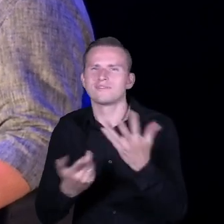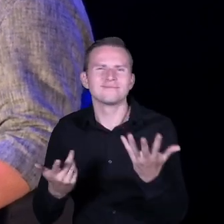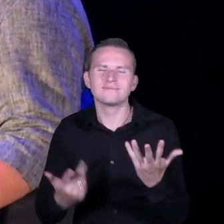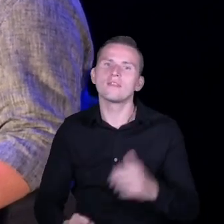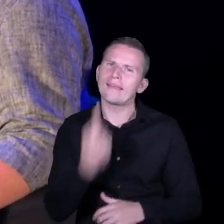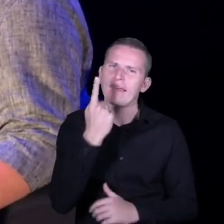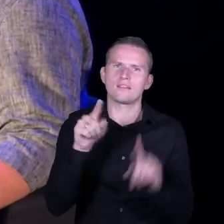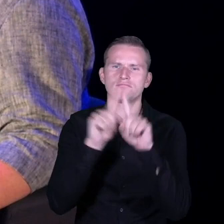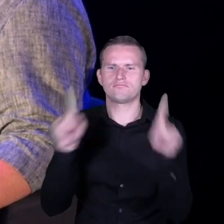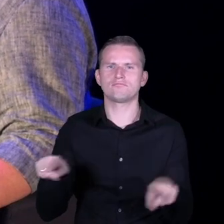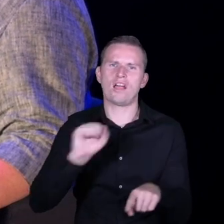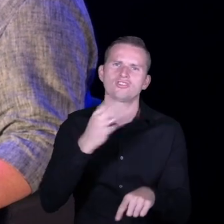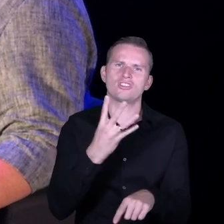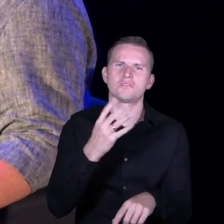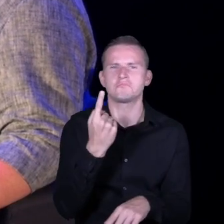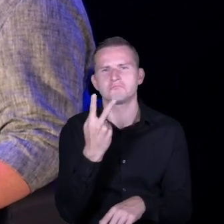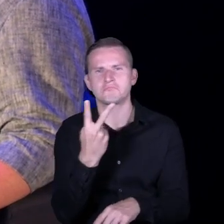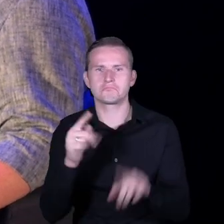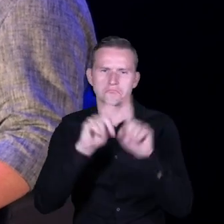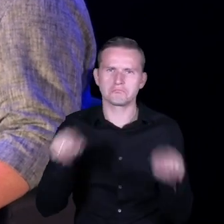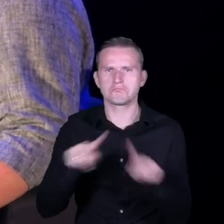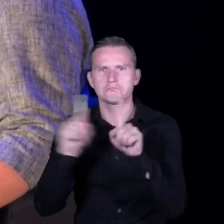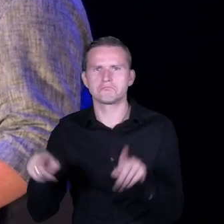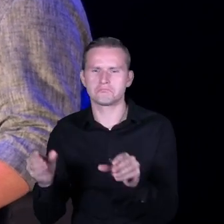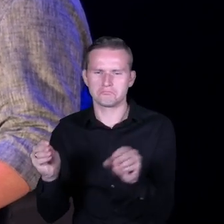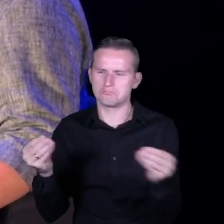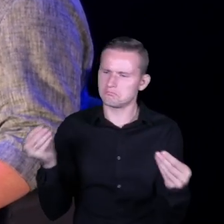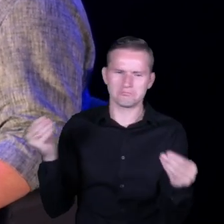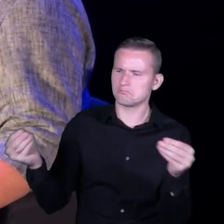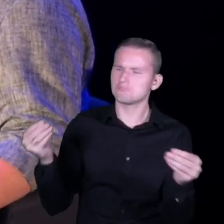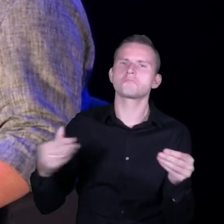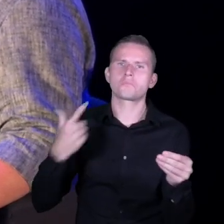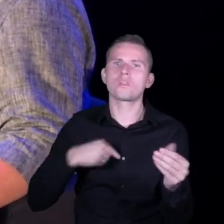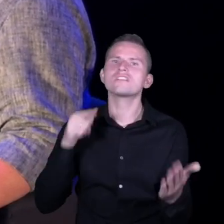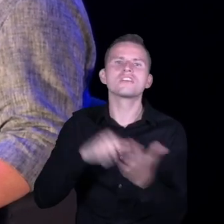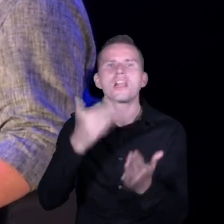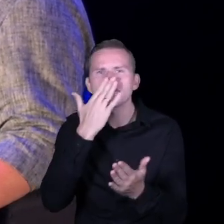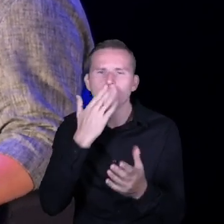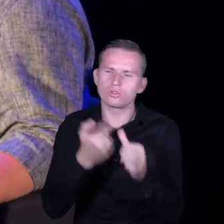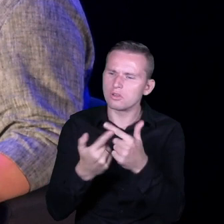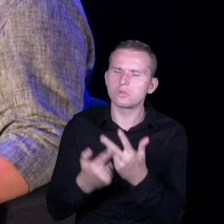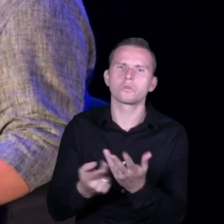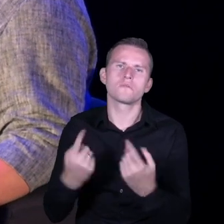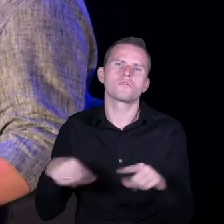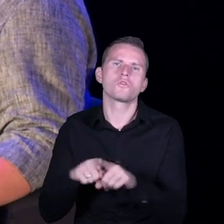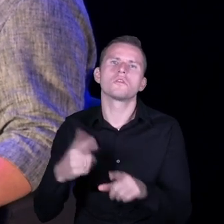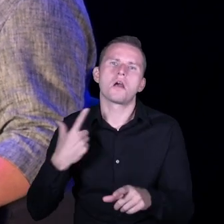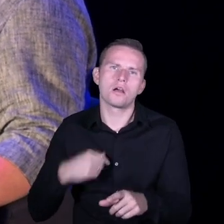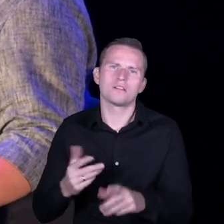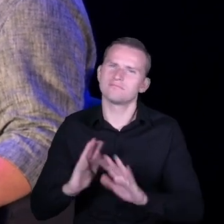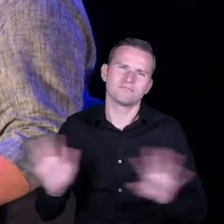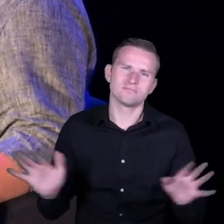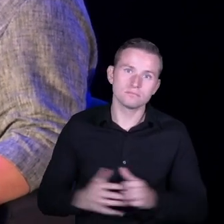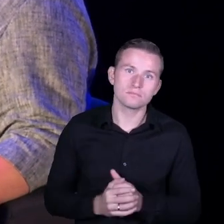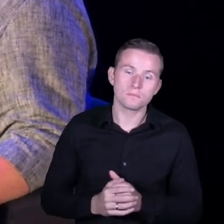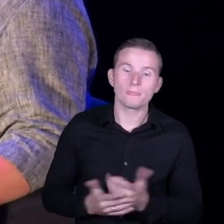A4, która jest efektywna, odnosi się do zakładanych celów i pokazuje rezultaty. Natomiast we mnie